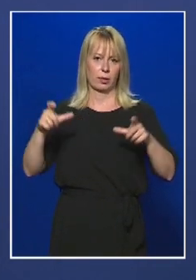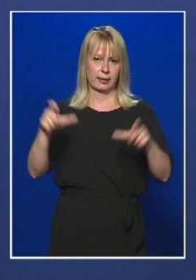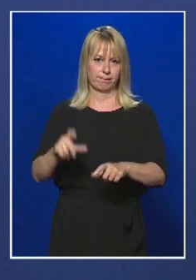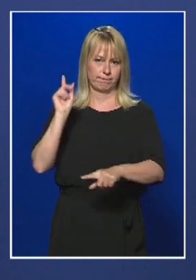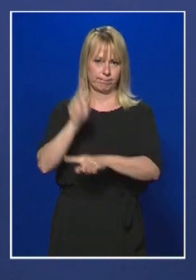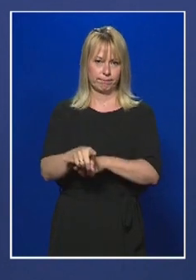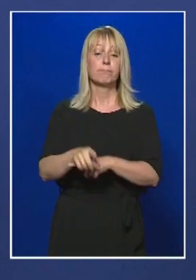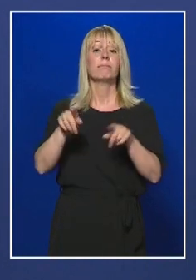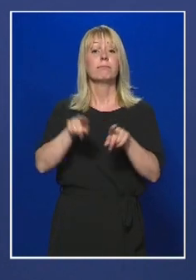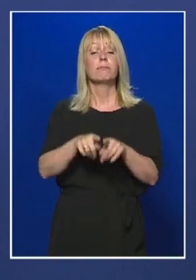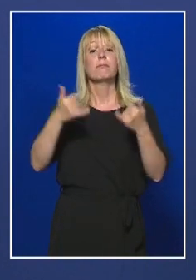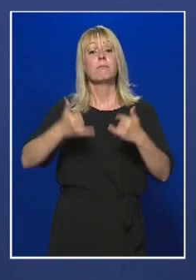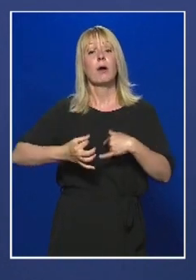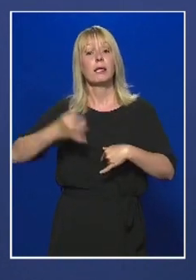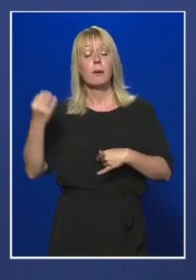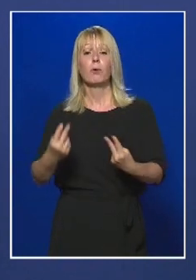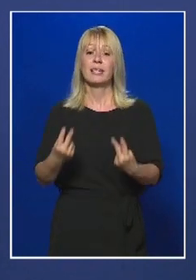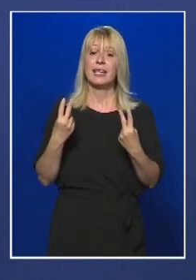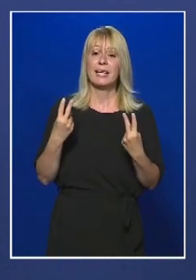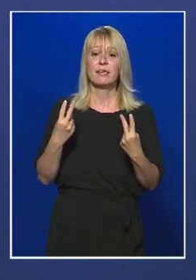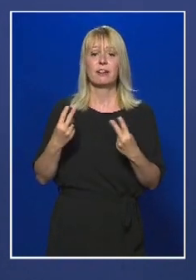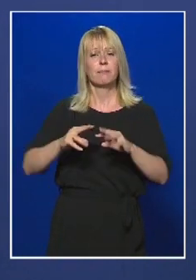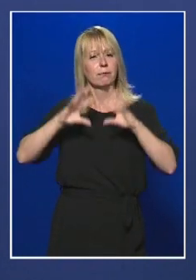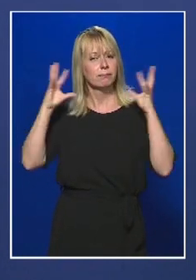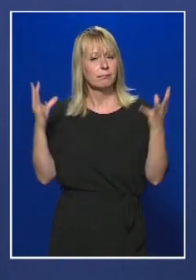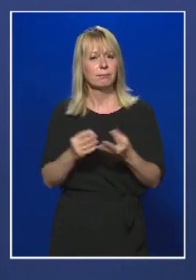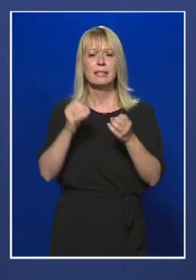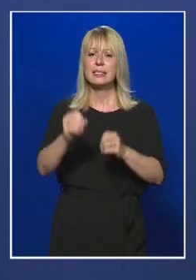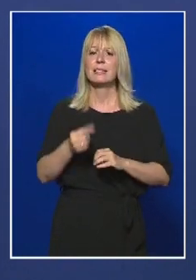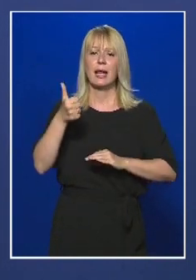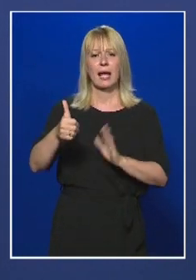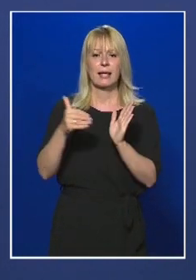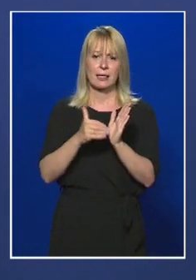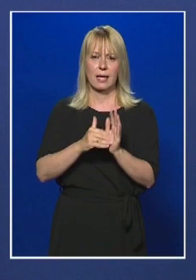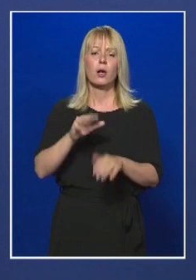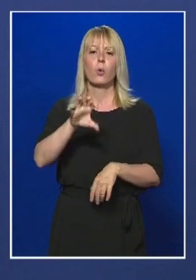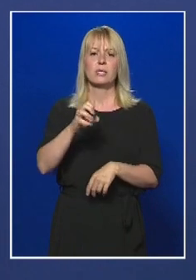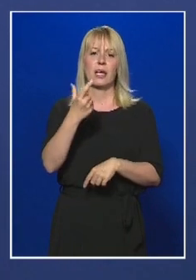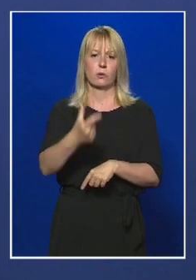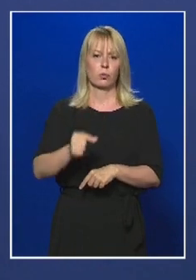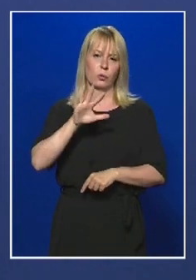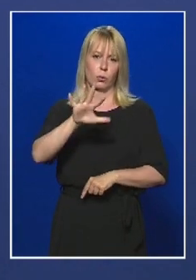mai napon az elrendelt és érvényben lévő hatósági házi karanténok száma 11.525.